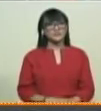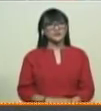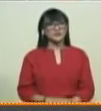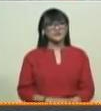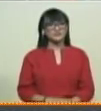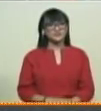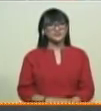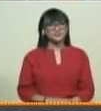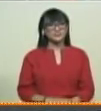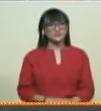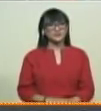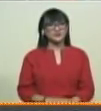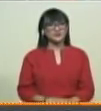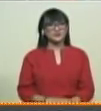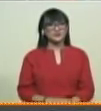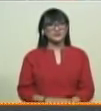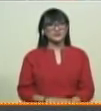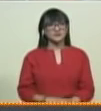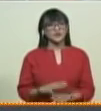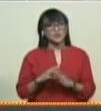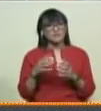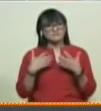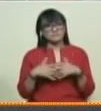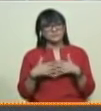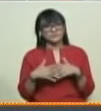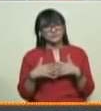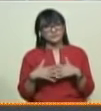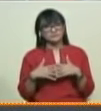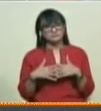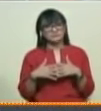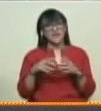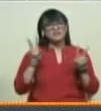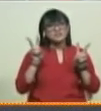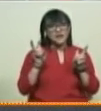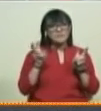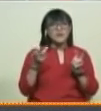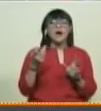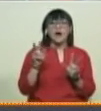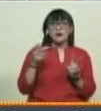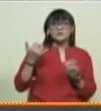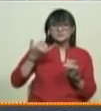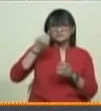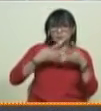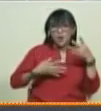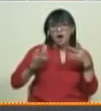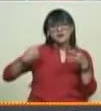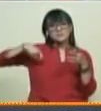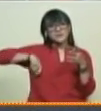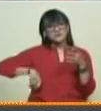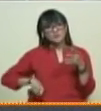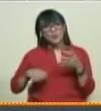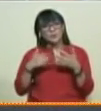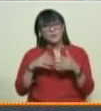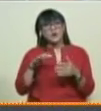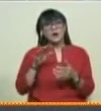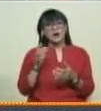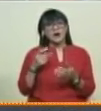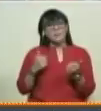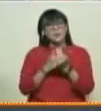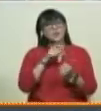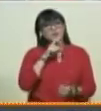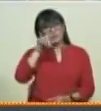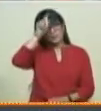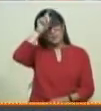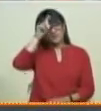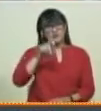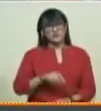elimizde. Y en todos los motores está abierta la posibilidad de inversiones muy productivas por parte de Turquía. Bütün